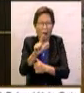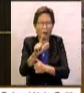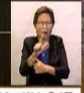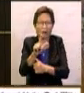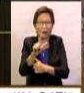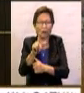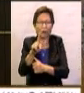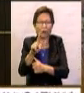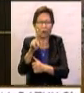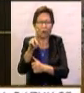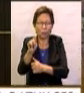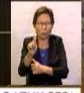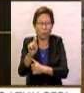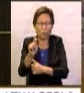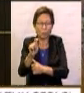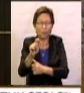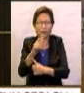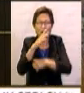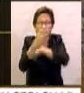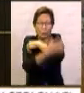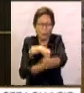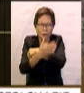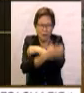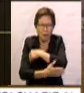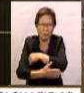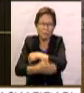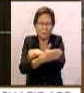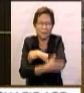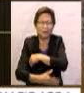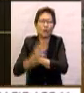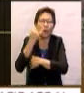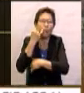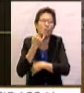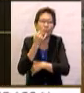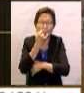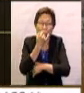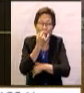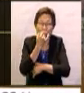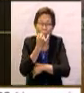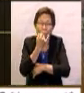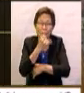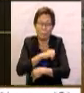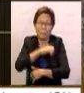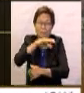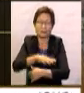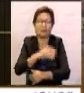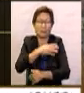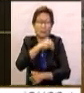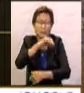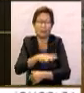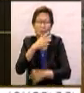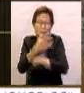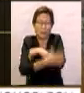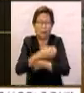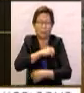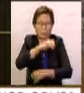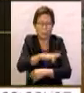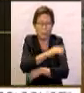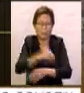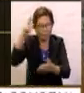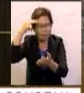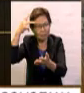of Palestine. And as he signed the decision, to unfair decision to